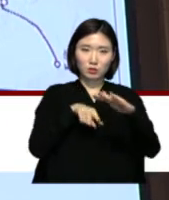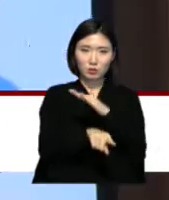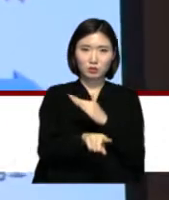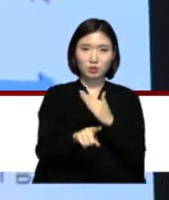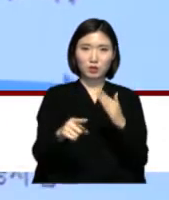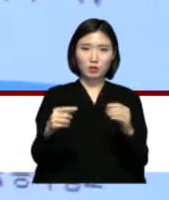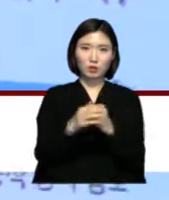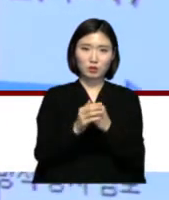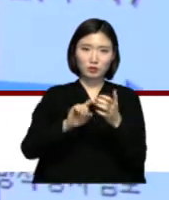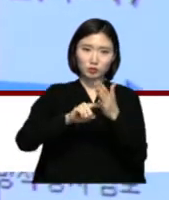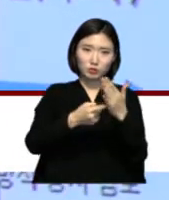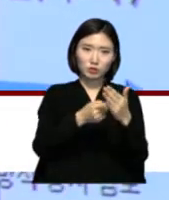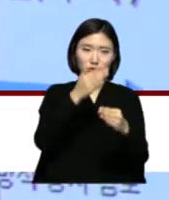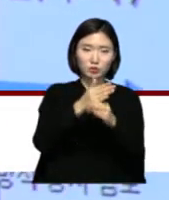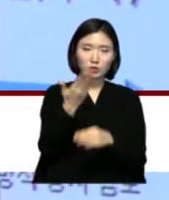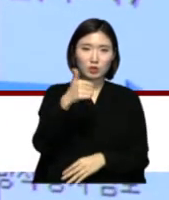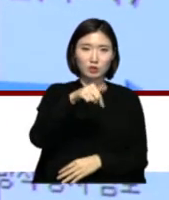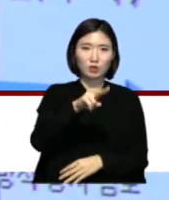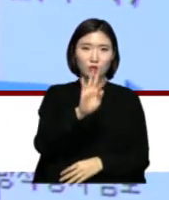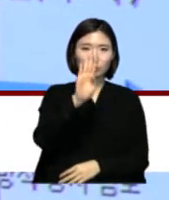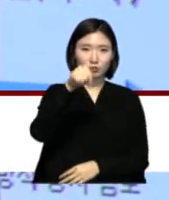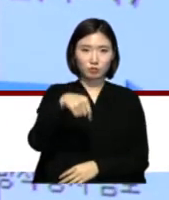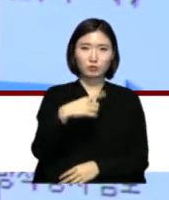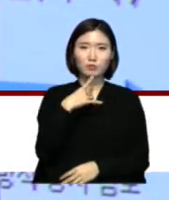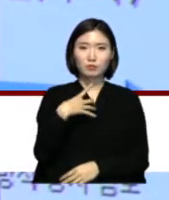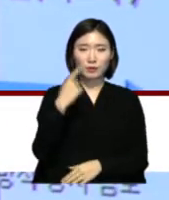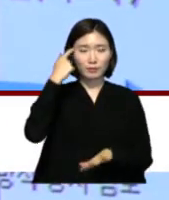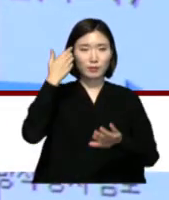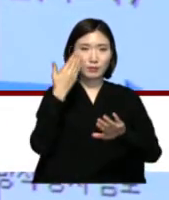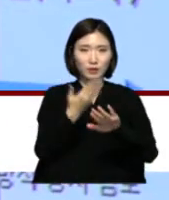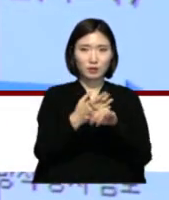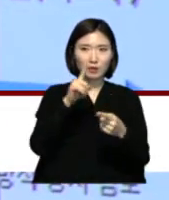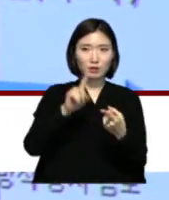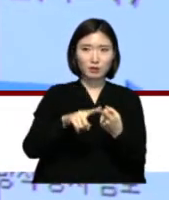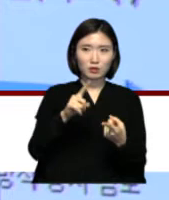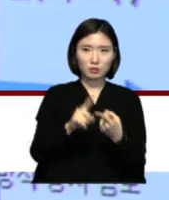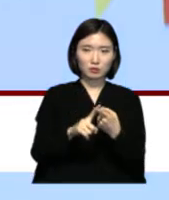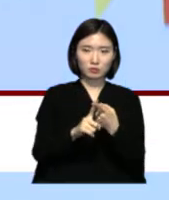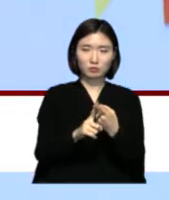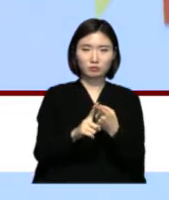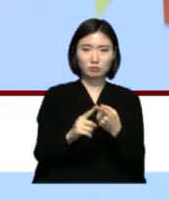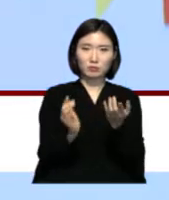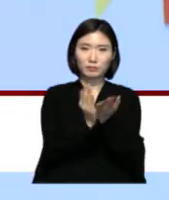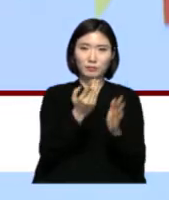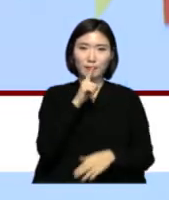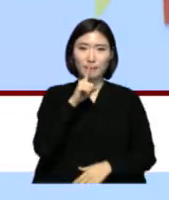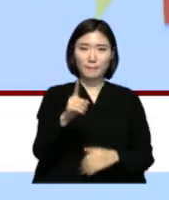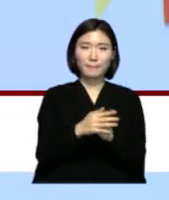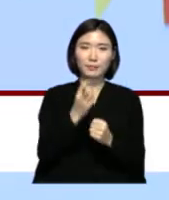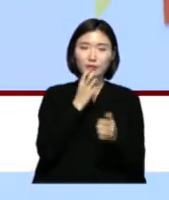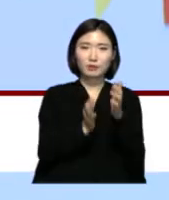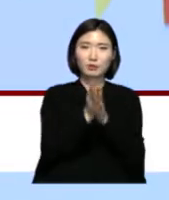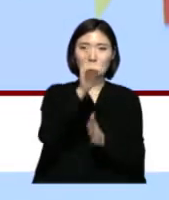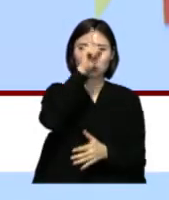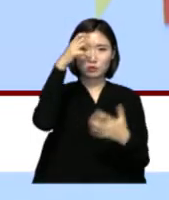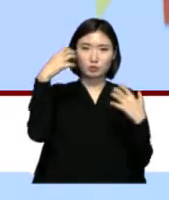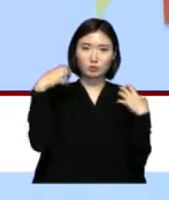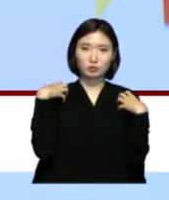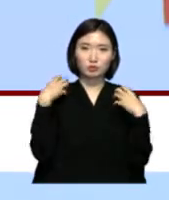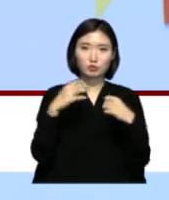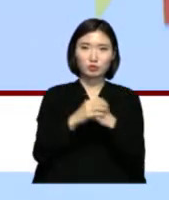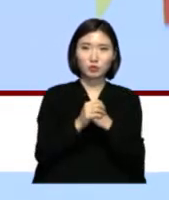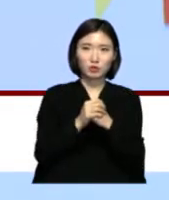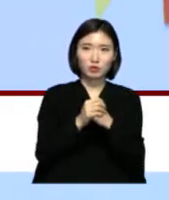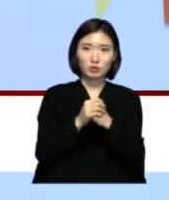진행되고 있는 상황에서 경부만 반대한다는 건 형평성에 어긋난다는 겁니다. 그러면서 서울시와 정부 그리고